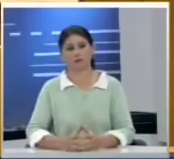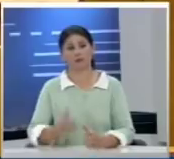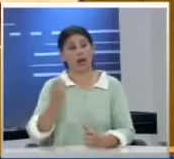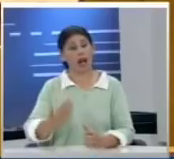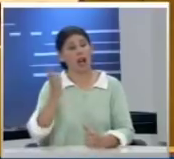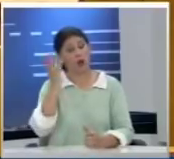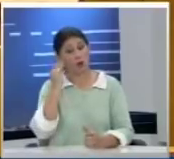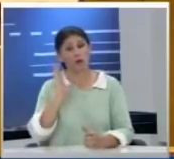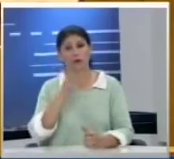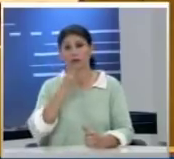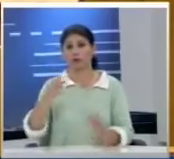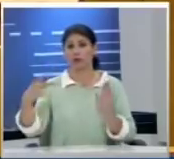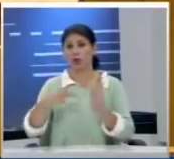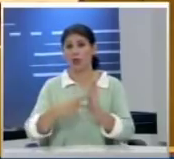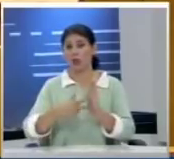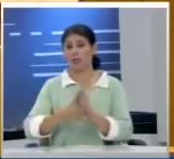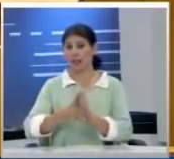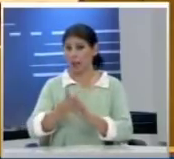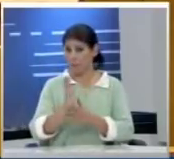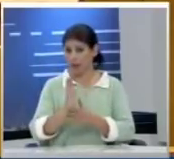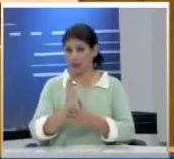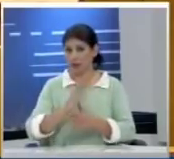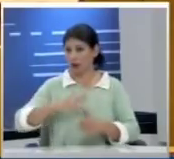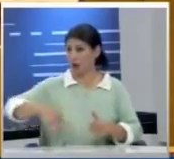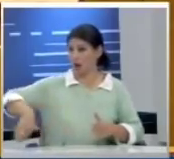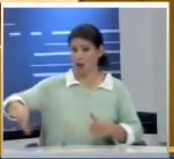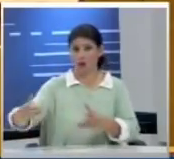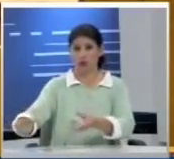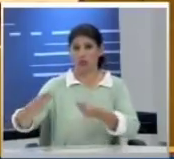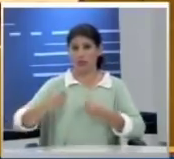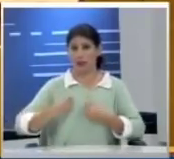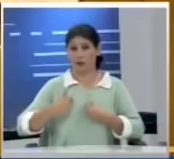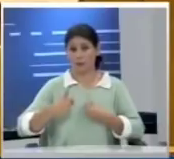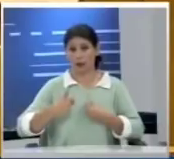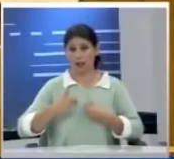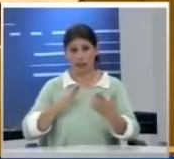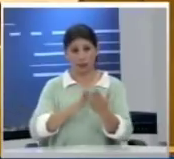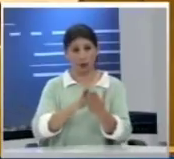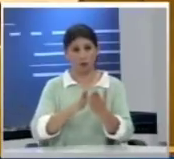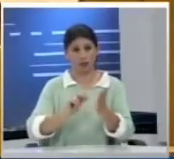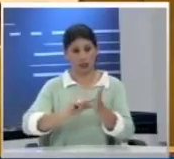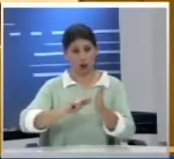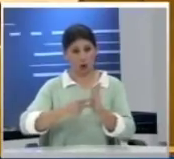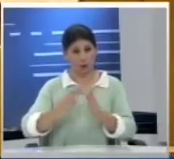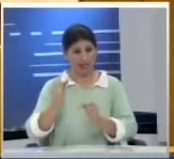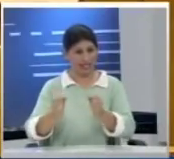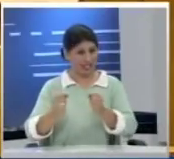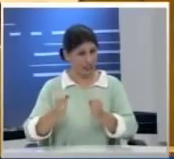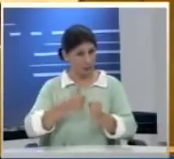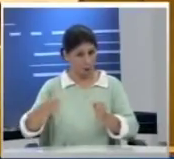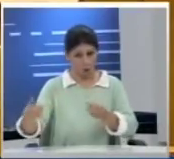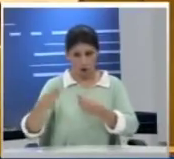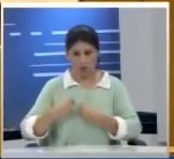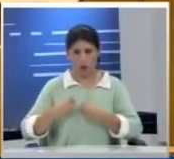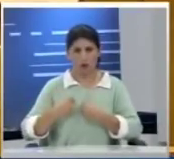Γιατί το 2015 ο λαός δεν ανέθεσε σε εμάς μόνο την αντιμετώπιση της οικονομικής κρίσης,